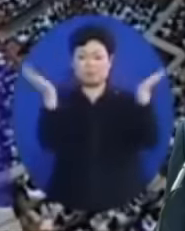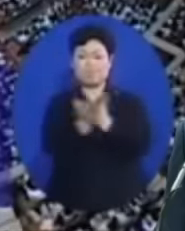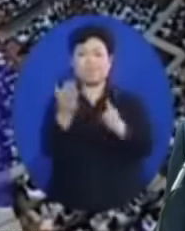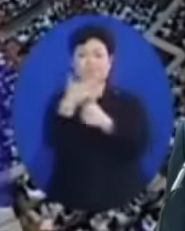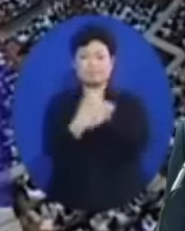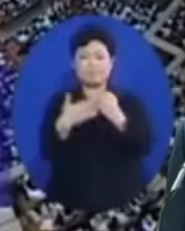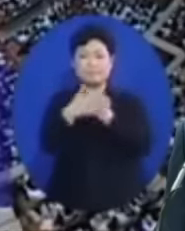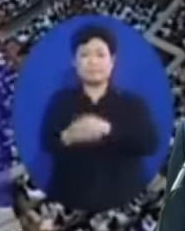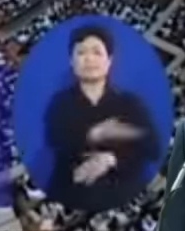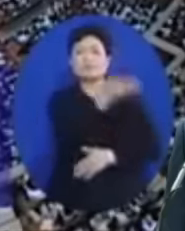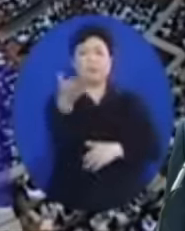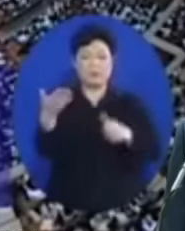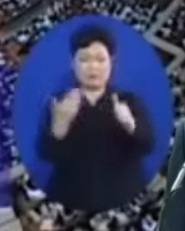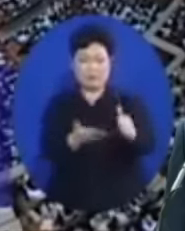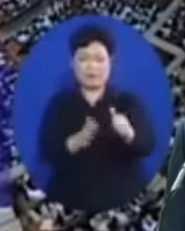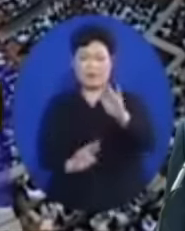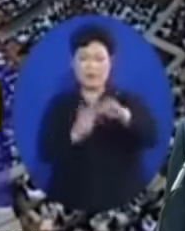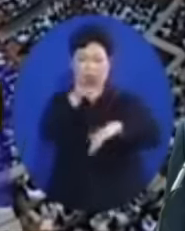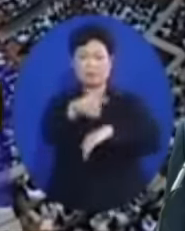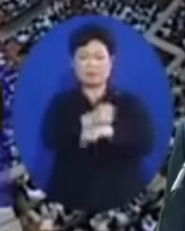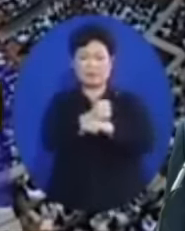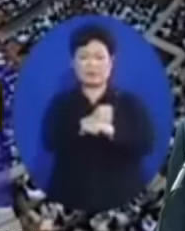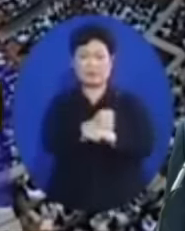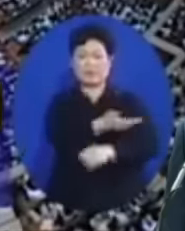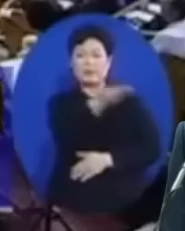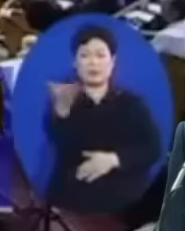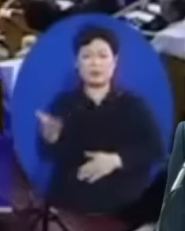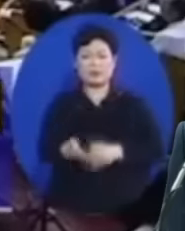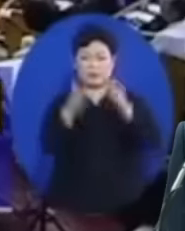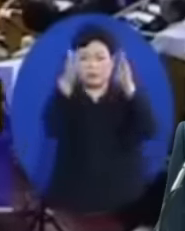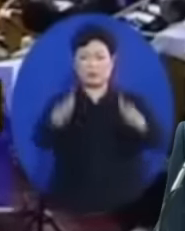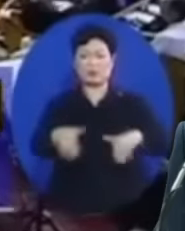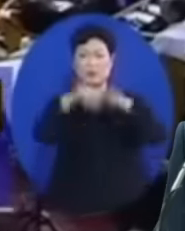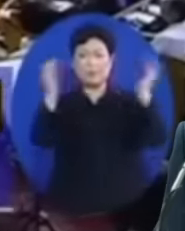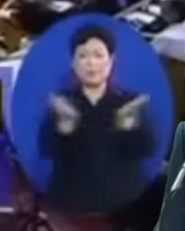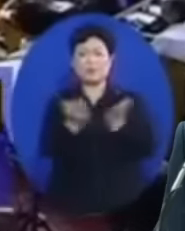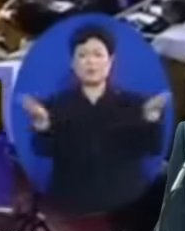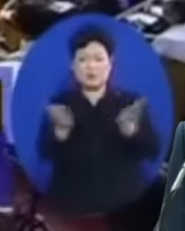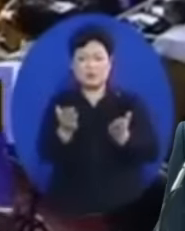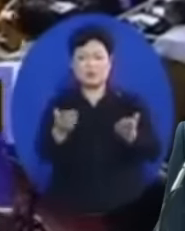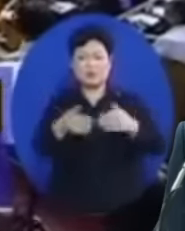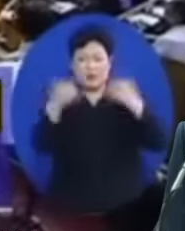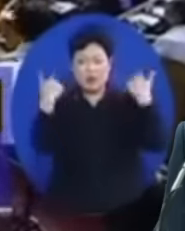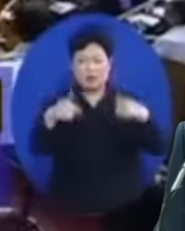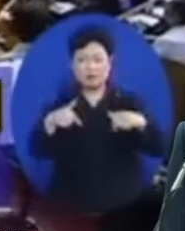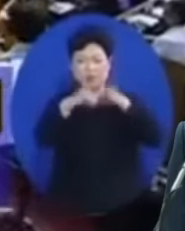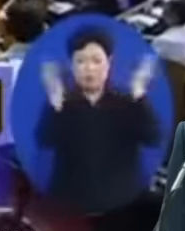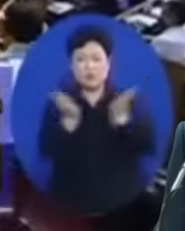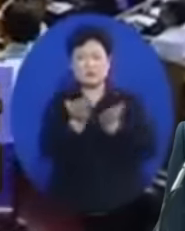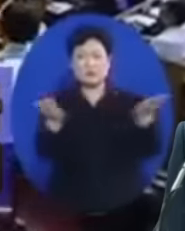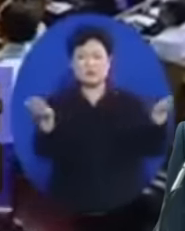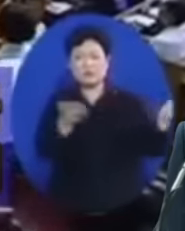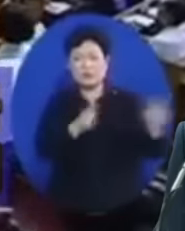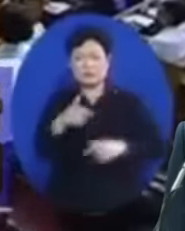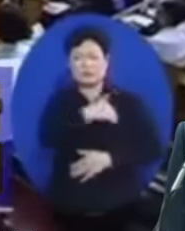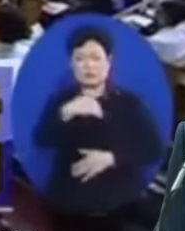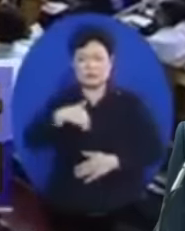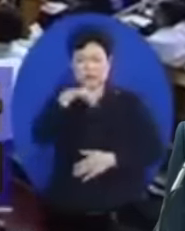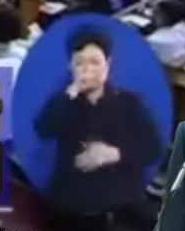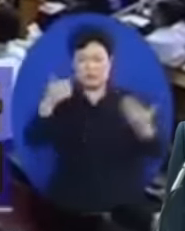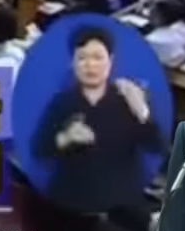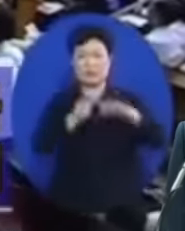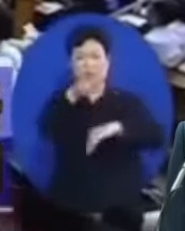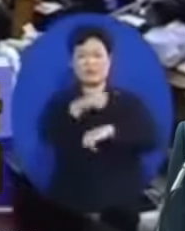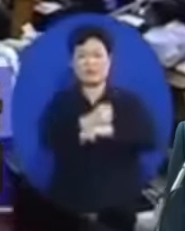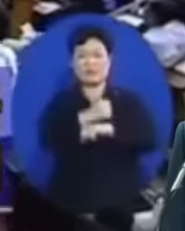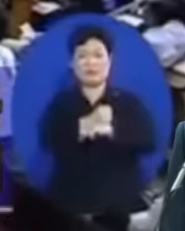은혜를 너희에게 넘치게 하시나니 이는 너희로 모든 일에 항상 모든 것이 능력하여 모든 착한 일을 넘치게